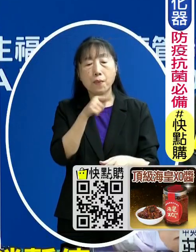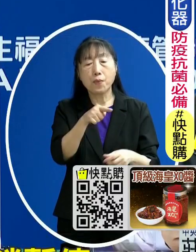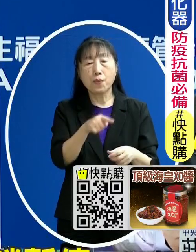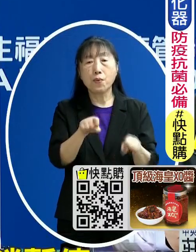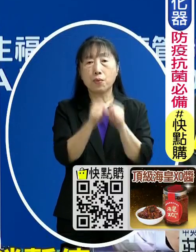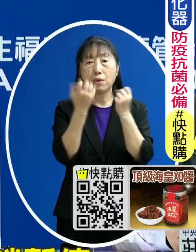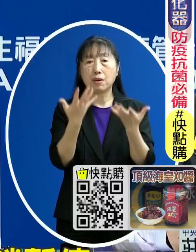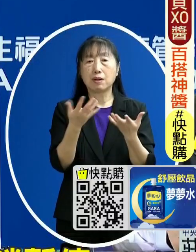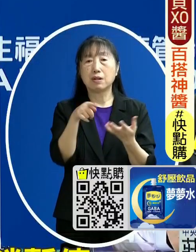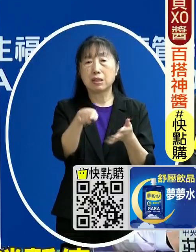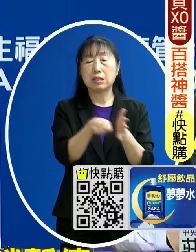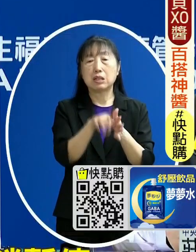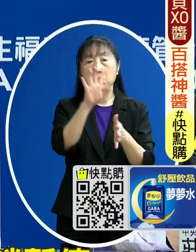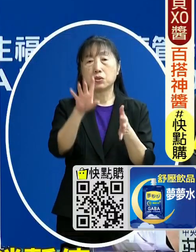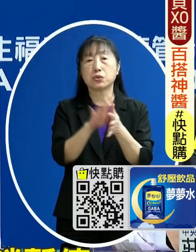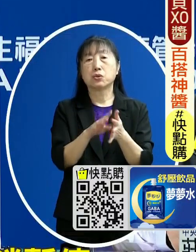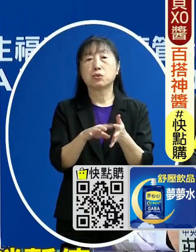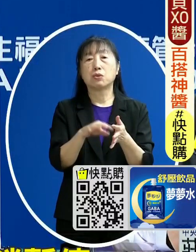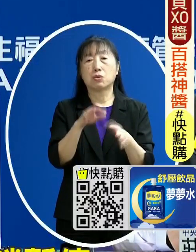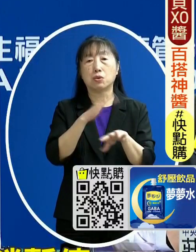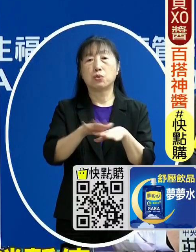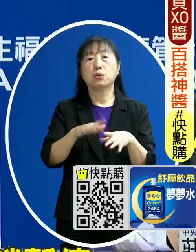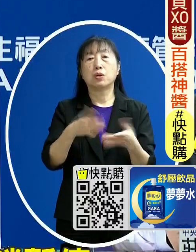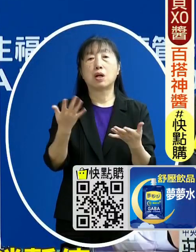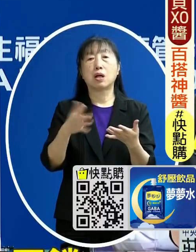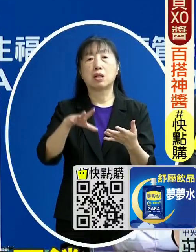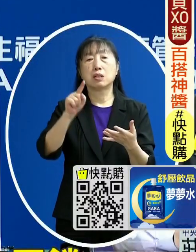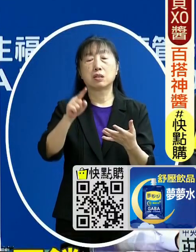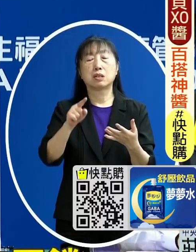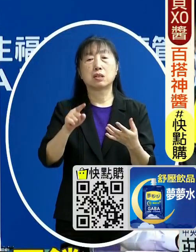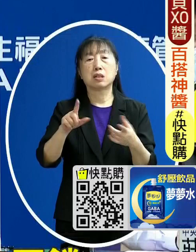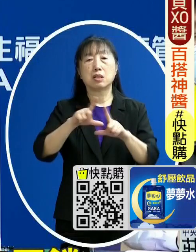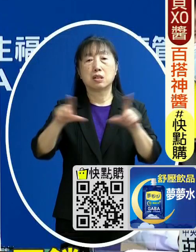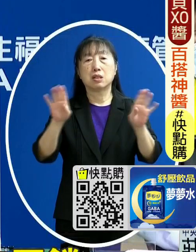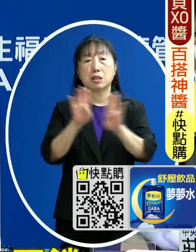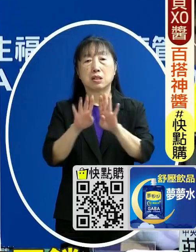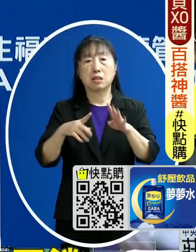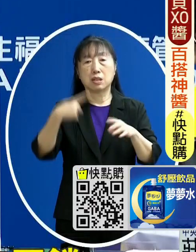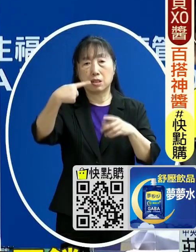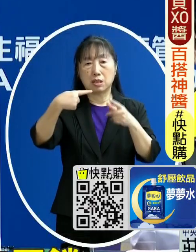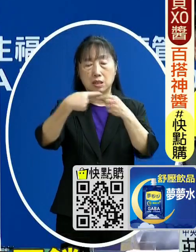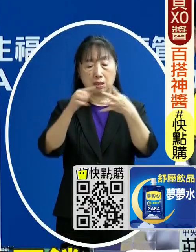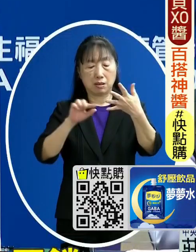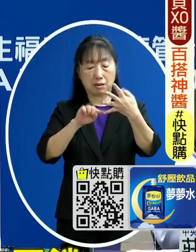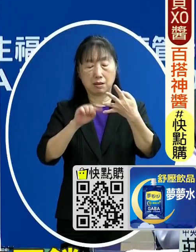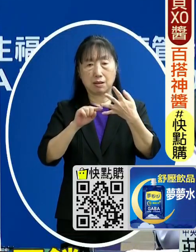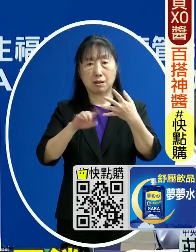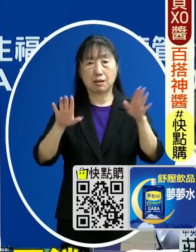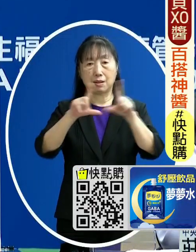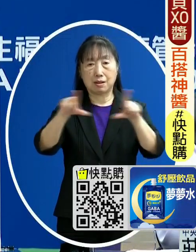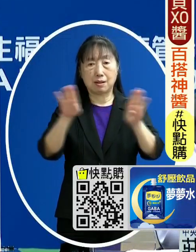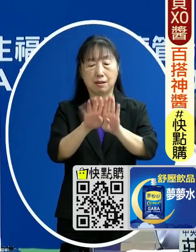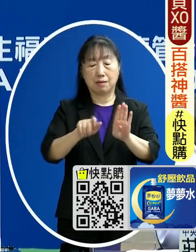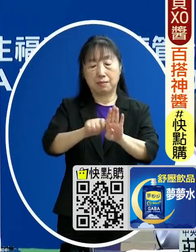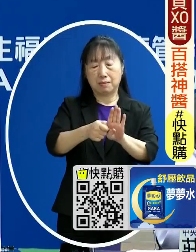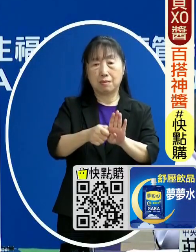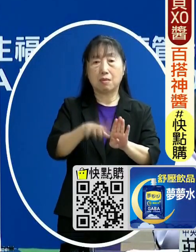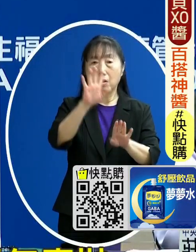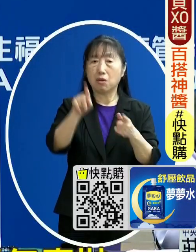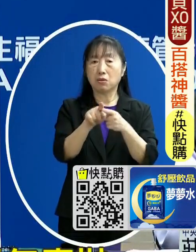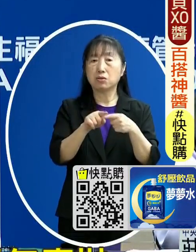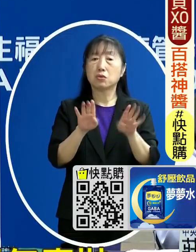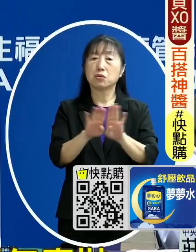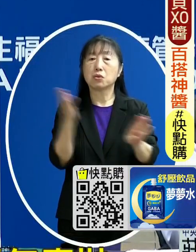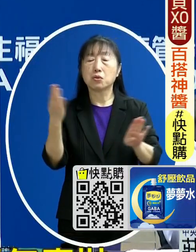有时候他们会把这个锁就把它暂停，不要这个大门，一楼大门先不锁，那这些都可以解决，那万